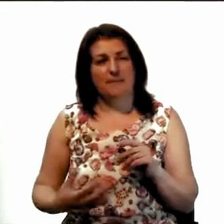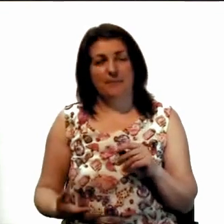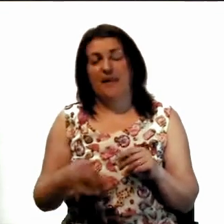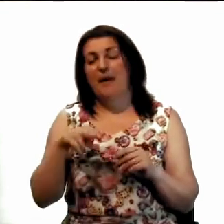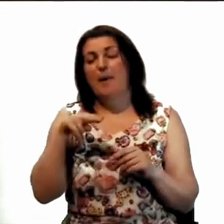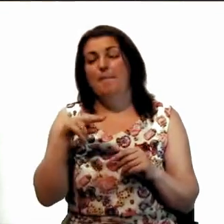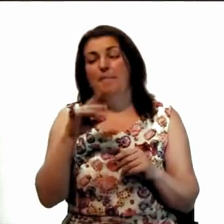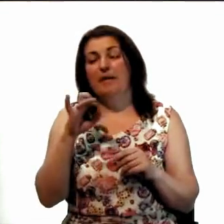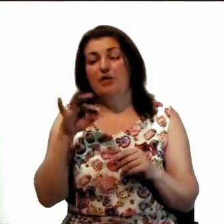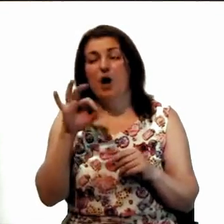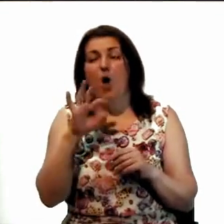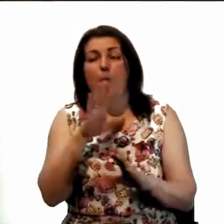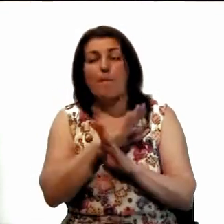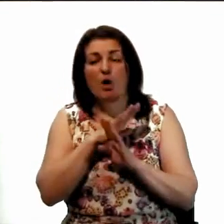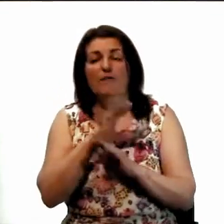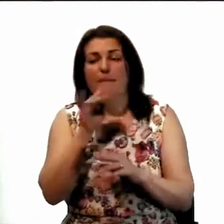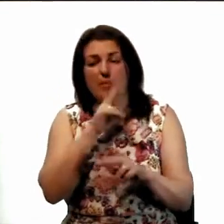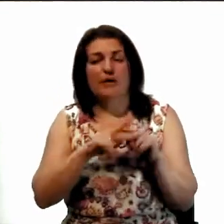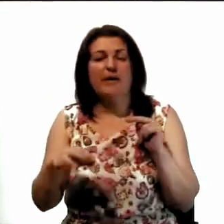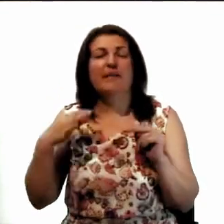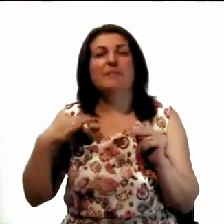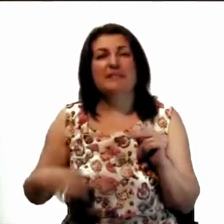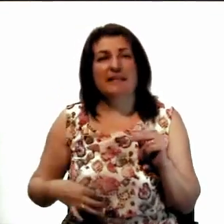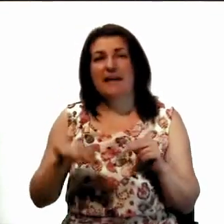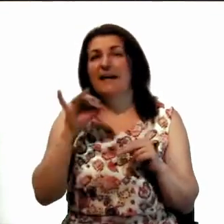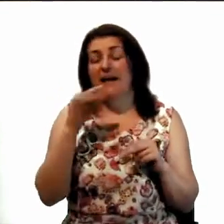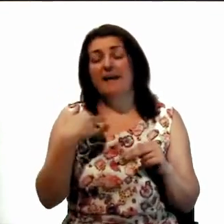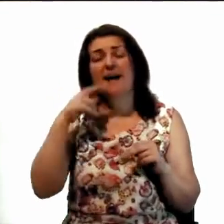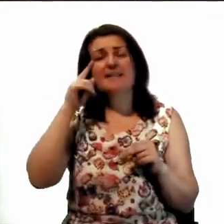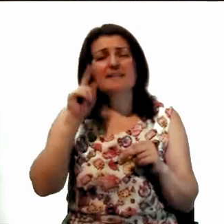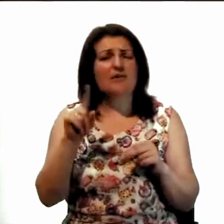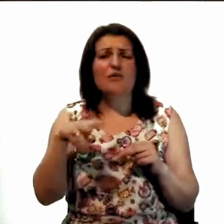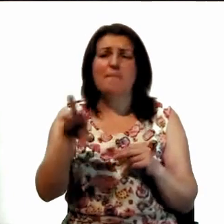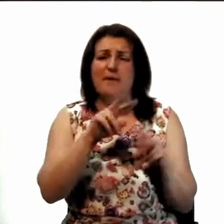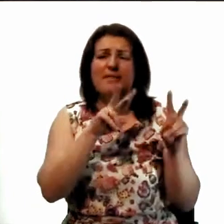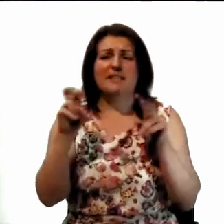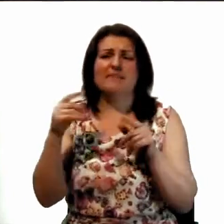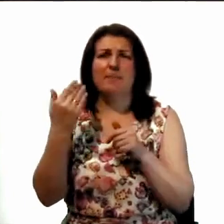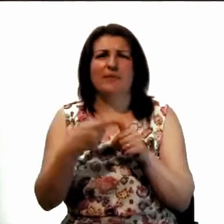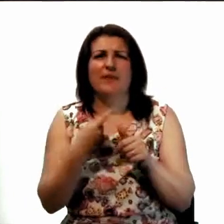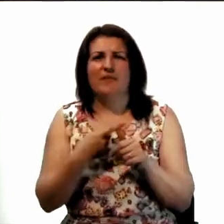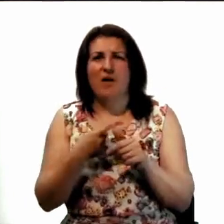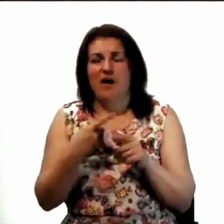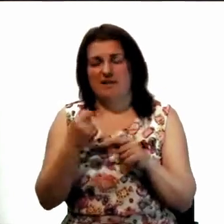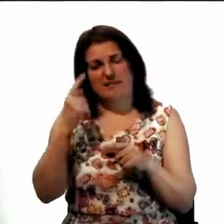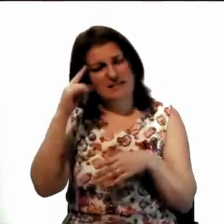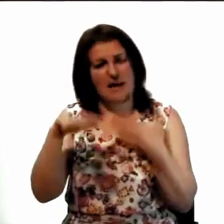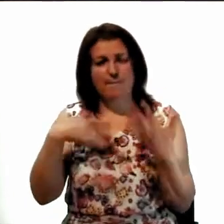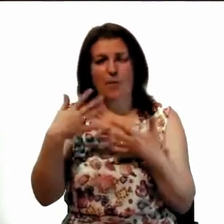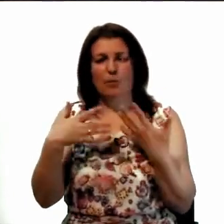Притча о мертвом и потерянном сыне. И я знаю, что мы называем его заблудший сын,